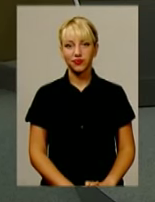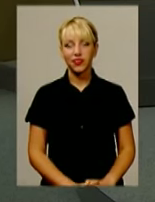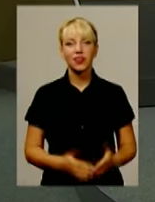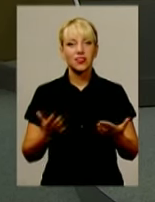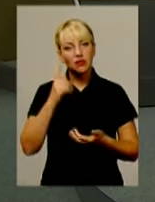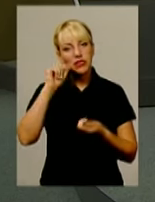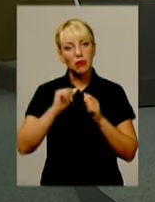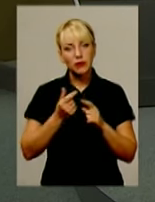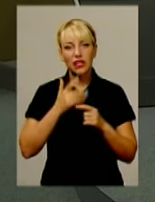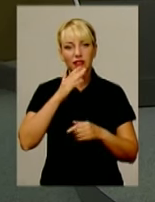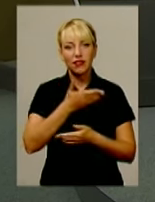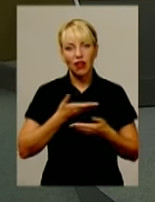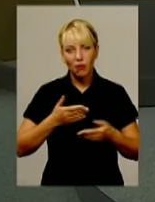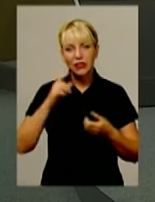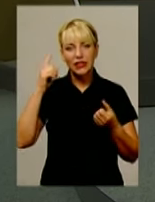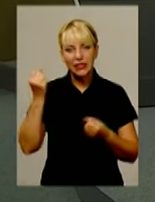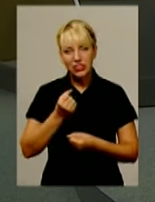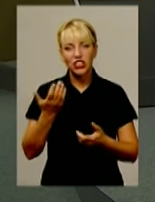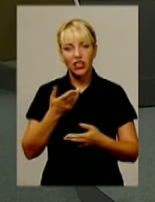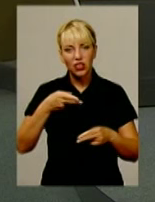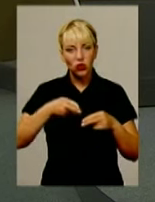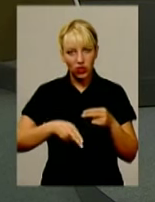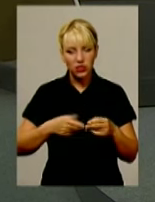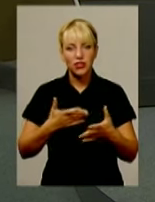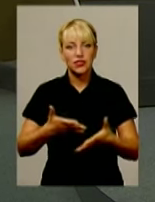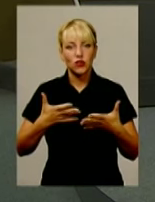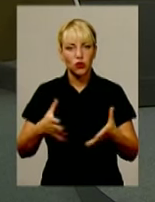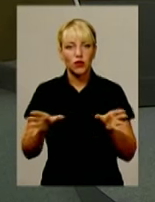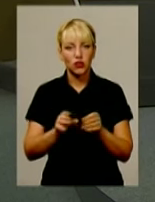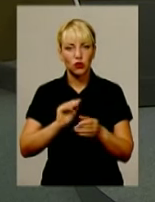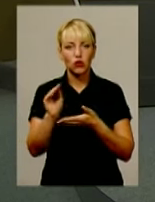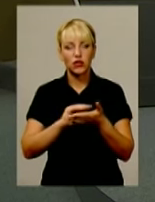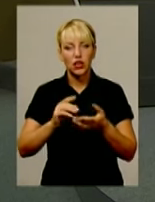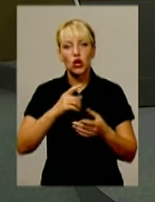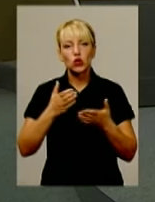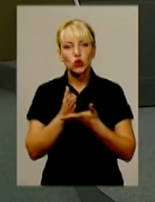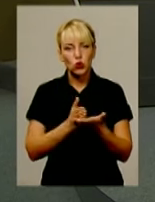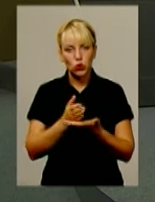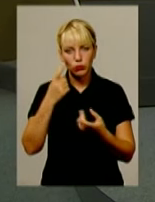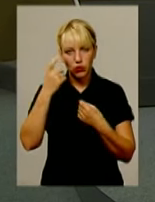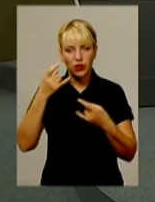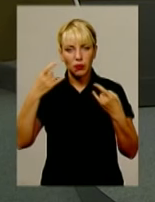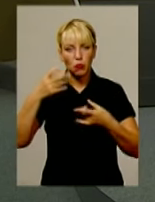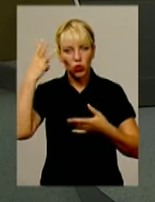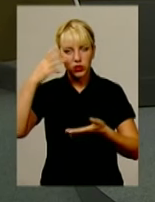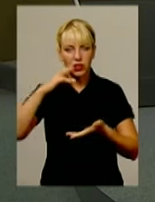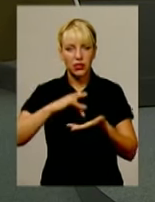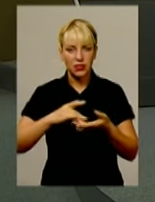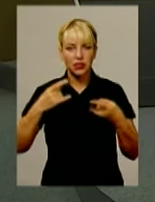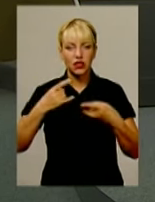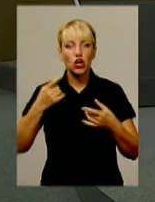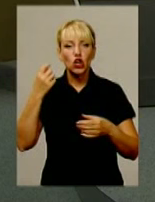Чим запам'ятається нам тиждень, який вже добігає кінця, з'ясуємо разом із журналістами Служби інформації телебачення «Поділля-Центр». В